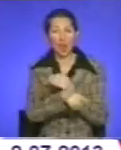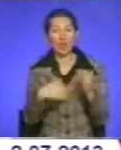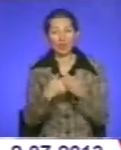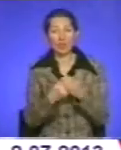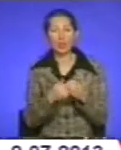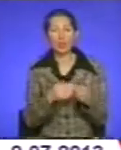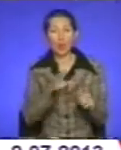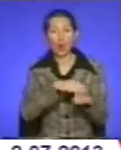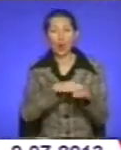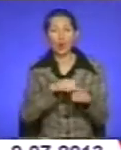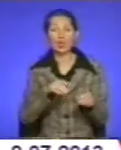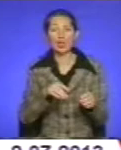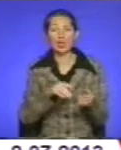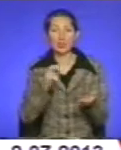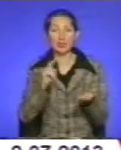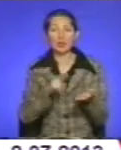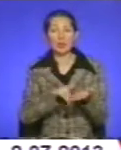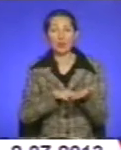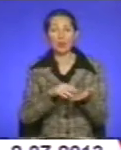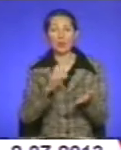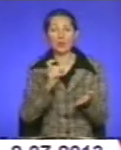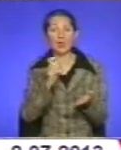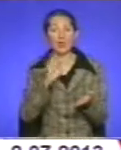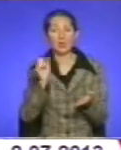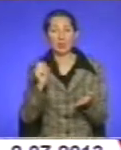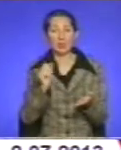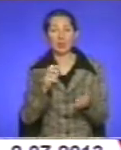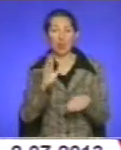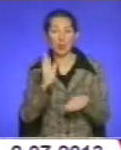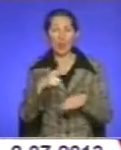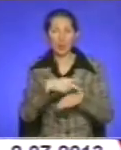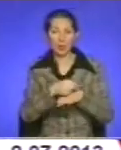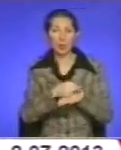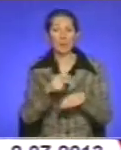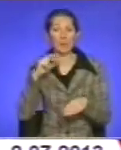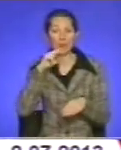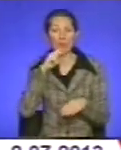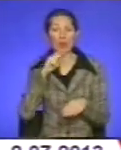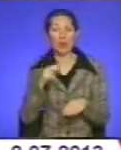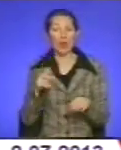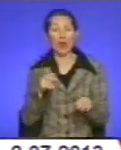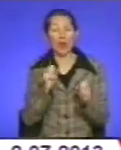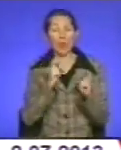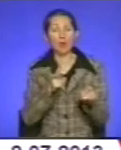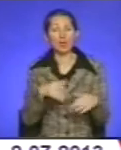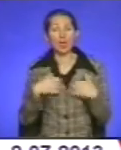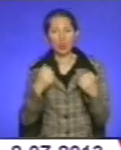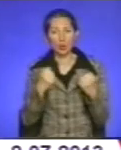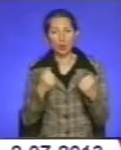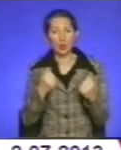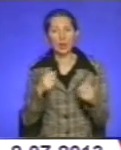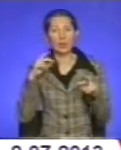захищаючись кусати. Отрута гадюки небезпечна для організму, проте летальні випадки трапляються лише при неправильному наданні першої